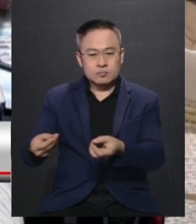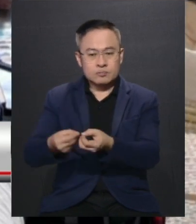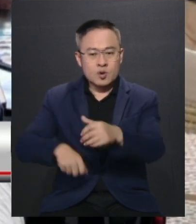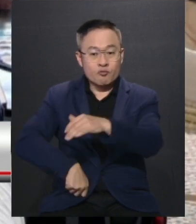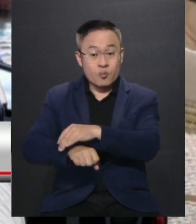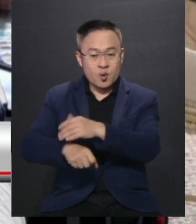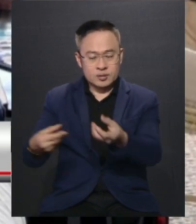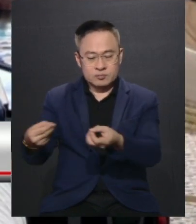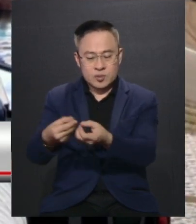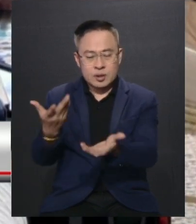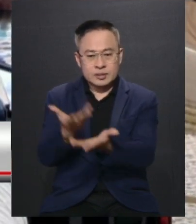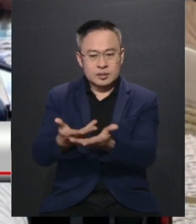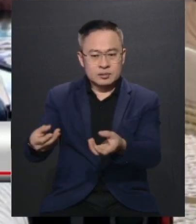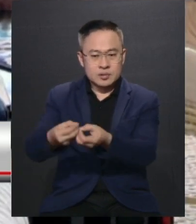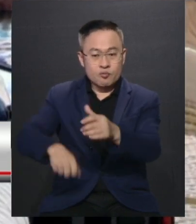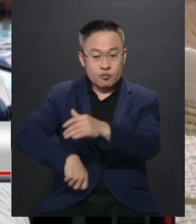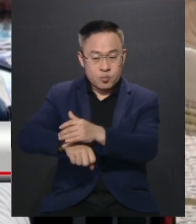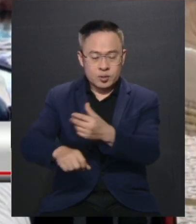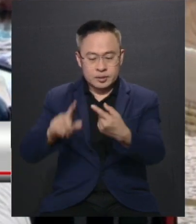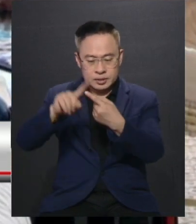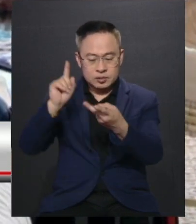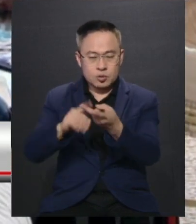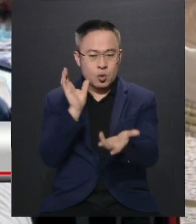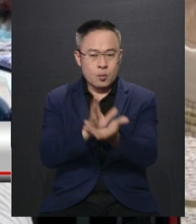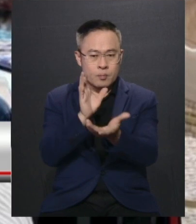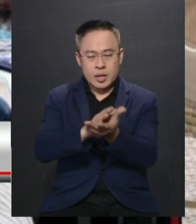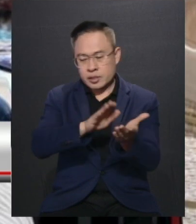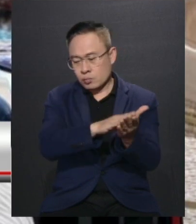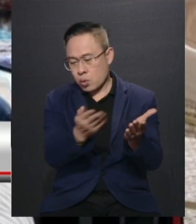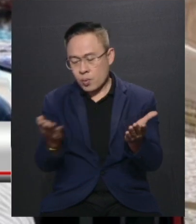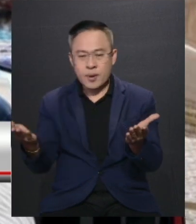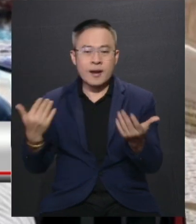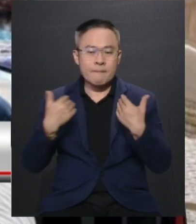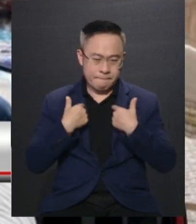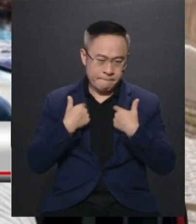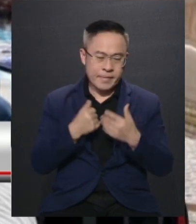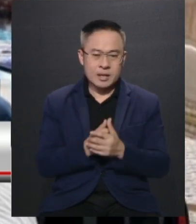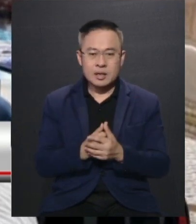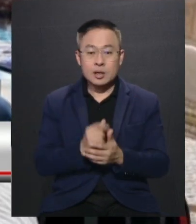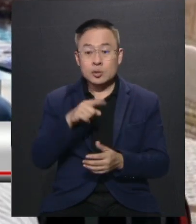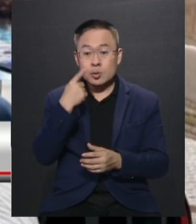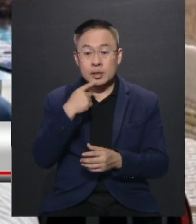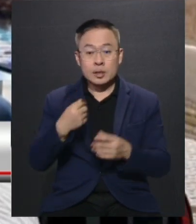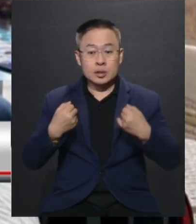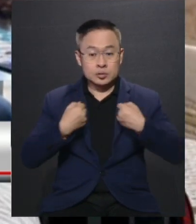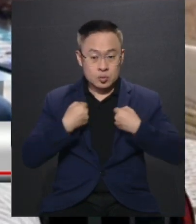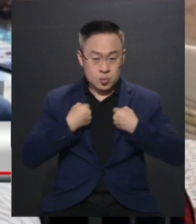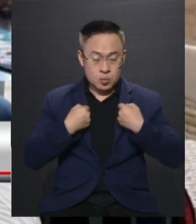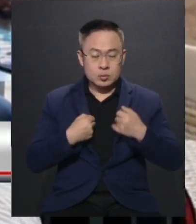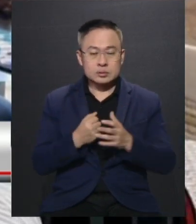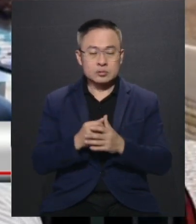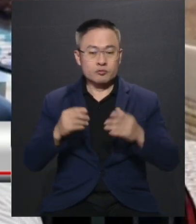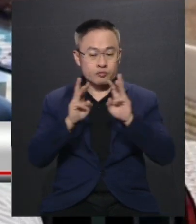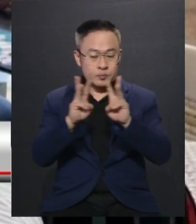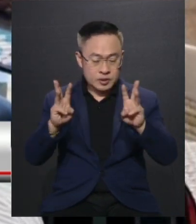าร่าและการพนันออนไลน์อื่นๆผ่านทางเว็บไซต์ดังกล่าวโดยมีจุดแอดมินอยู่ในพื้นที่หลายจังหวัดมาก